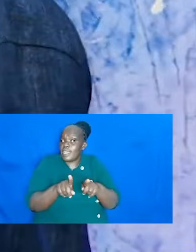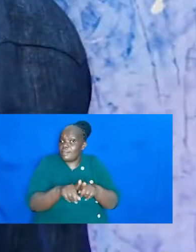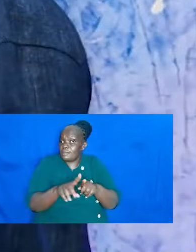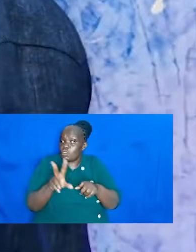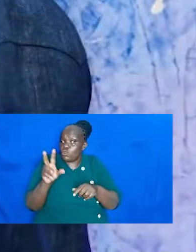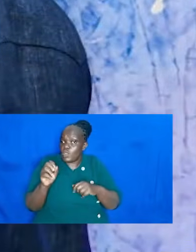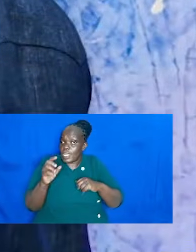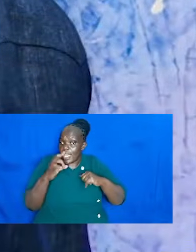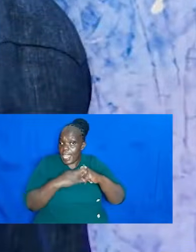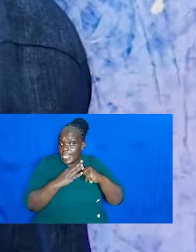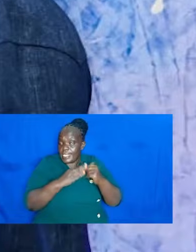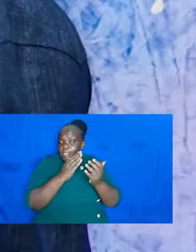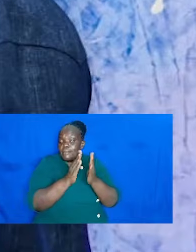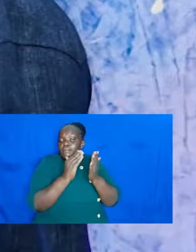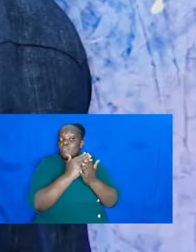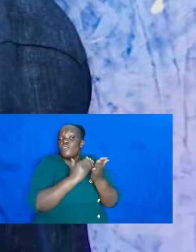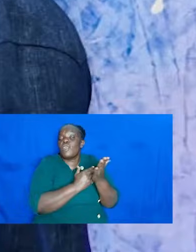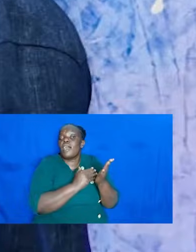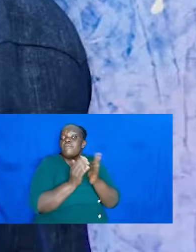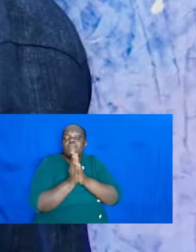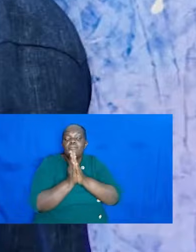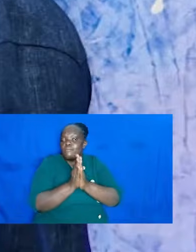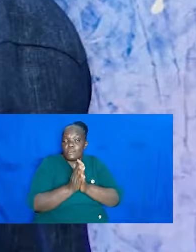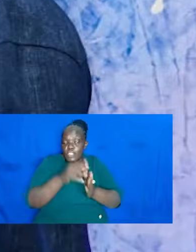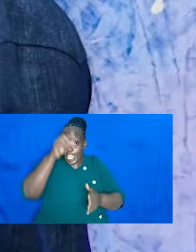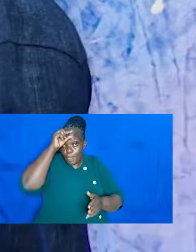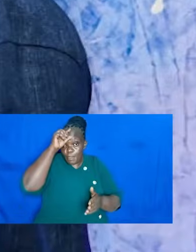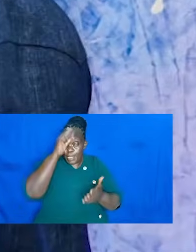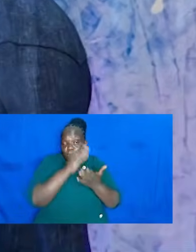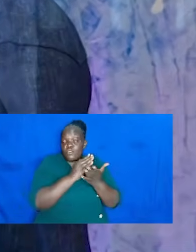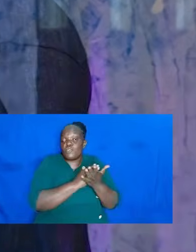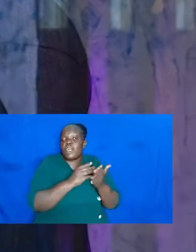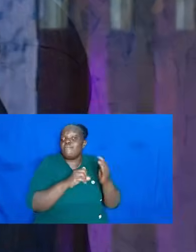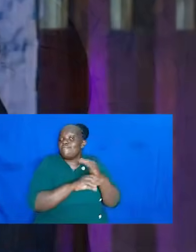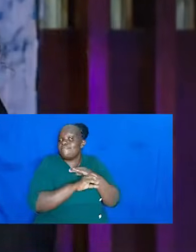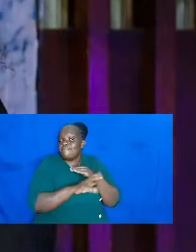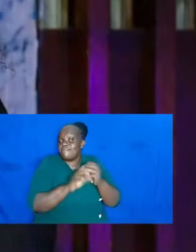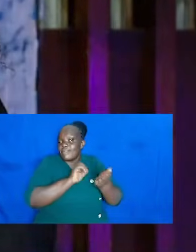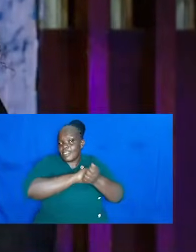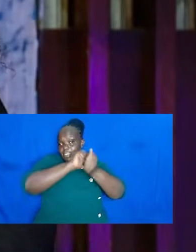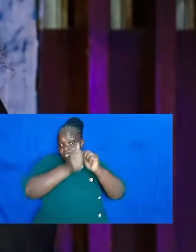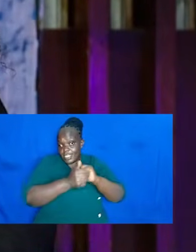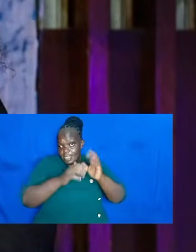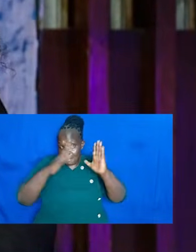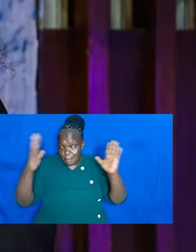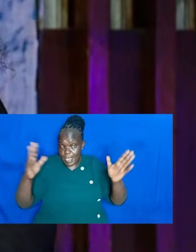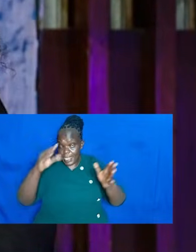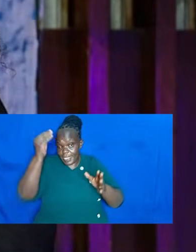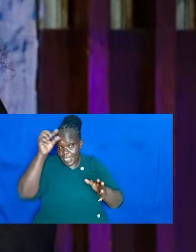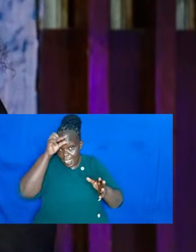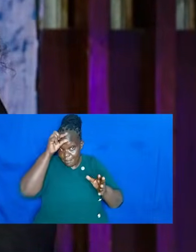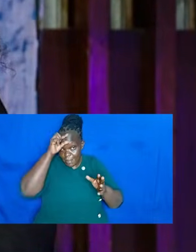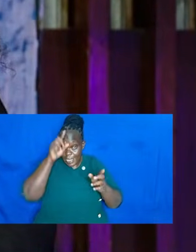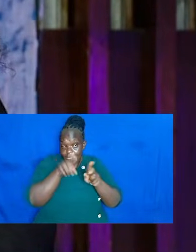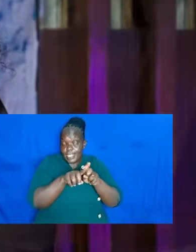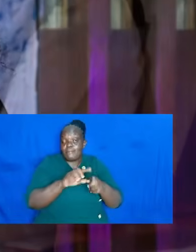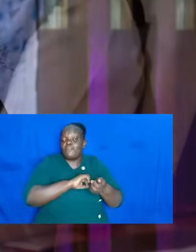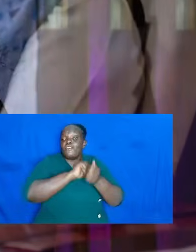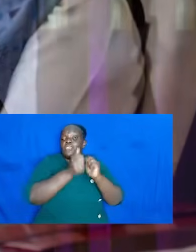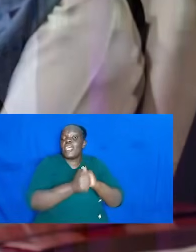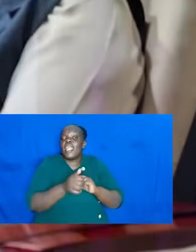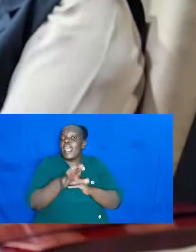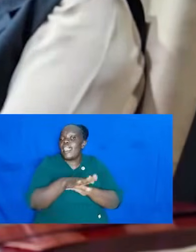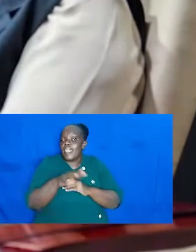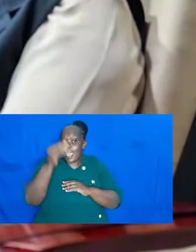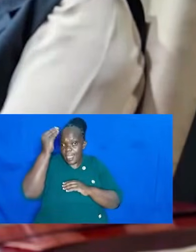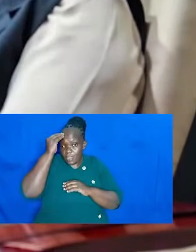Kipindi cha 28 cha Sema na Spox Bonga na Gava kiliangazia mageuzi makubwa ya serikali katika kubadilisha